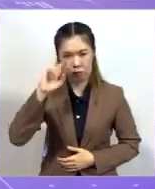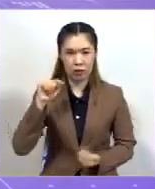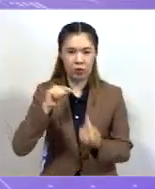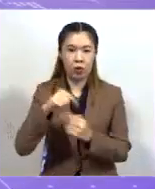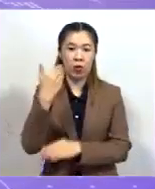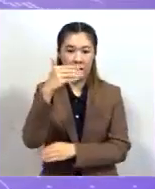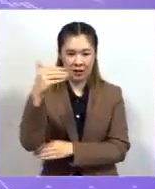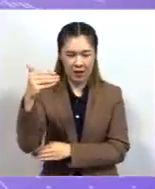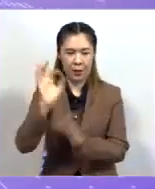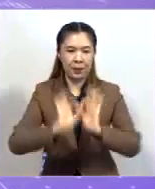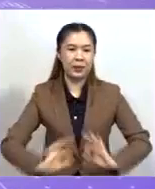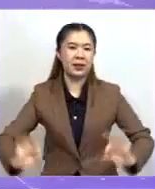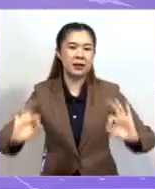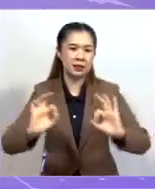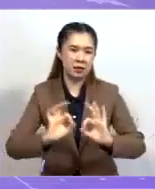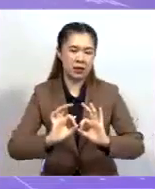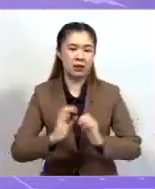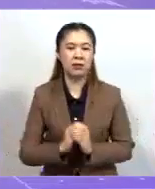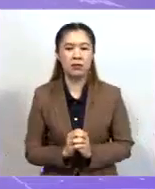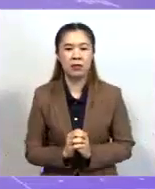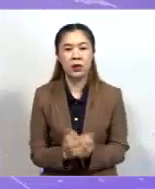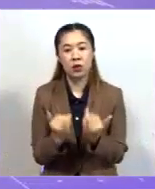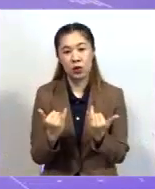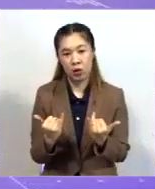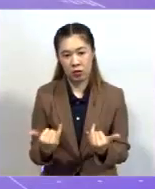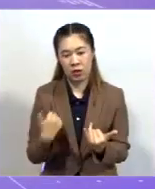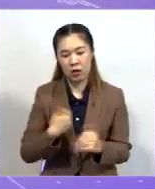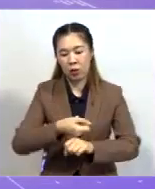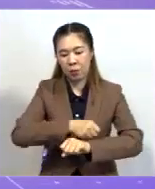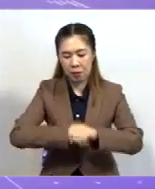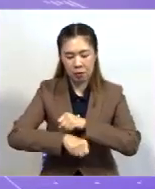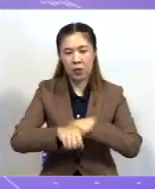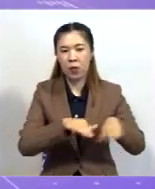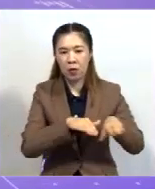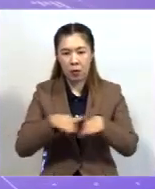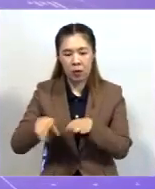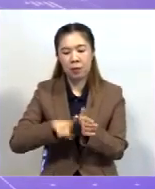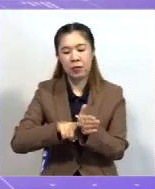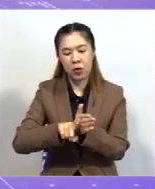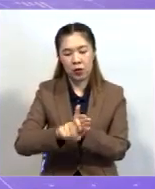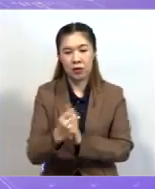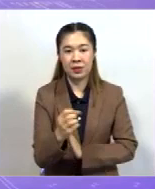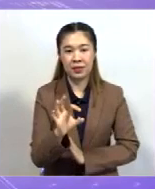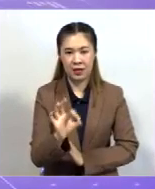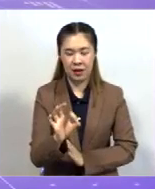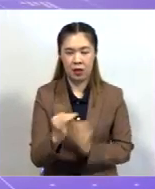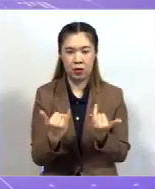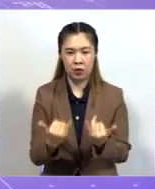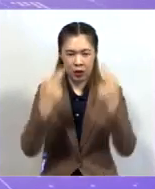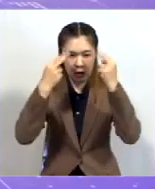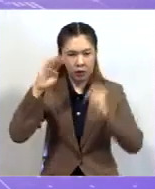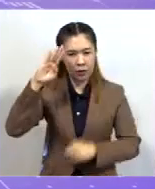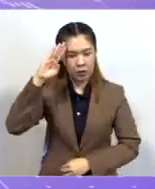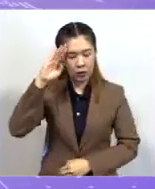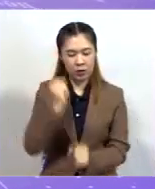ถือว่าเป็นวาระพิเศษเนื่องในขณะนี้เนี่ยเราจะต้องรับมือกับเรื่องของไวรัสโควิด-19 นะคะซึ่งนายกรัฐมนตรีก็กำชับ